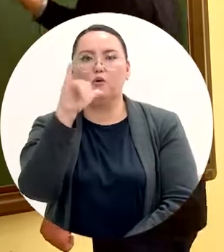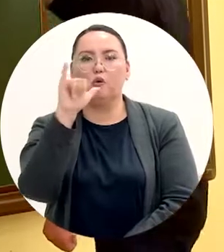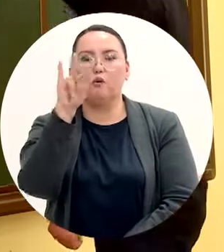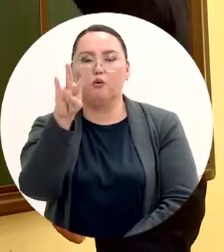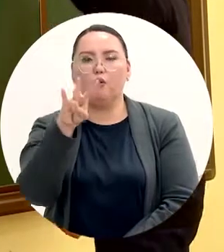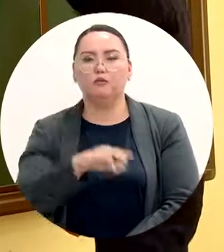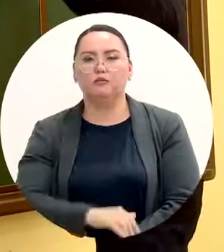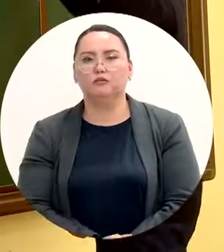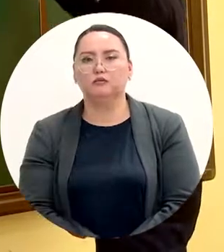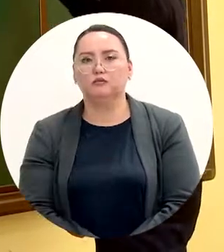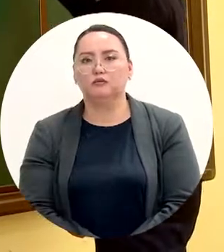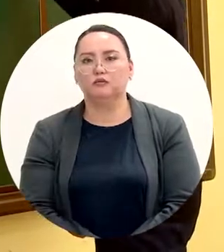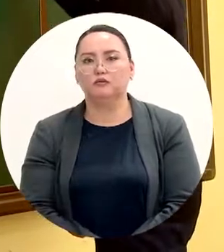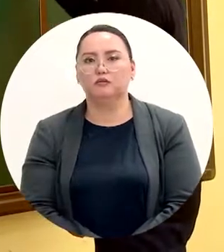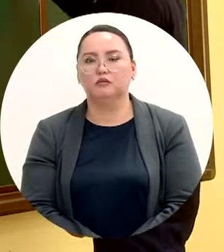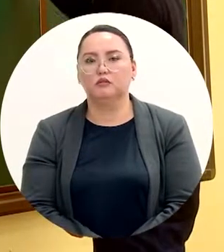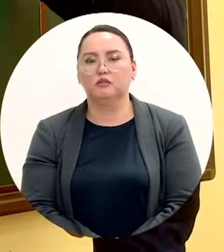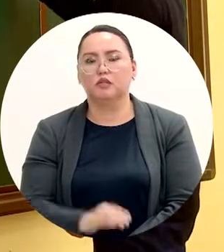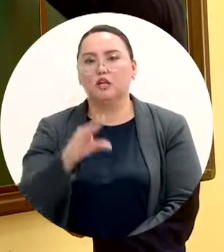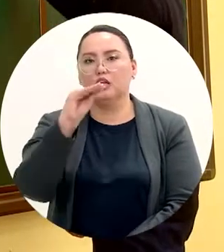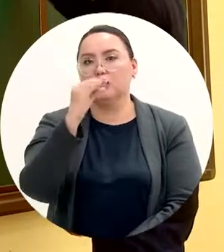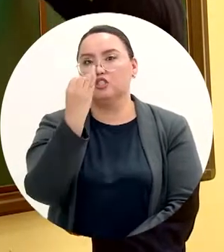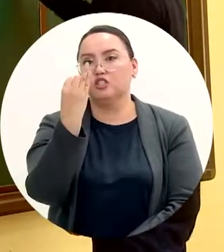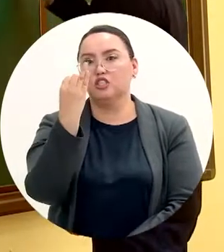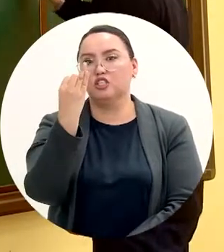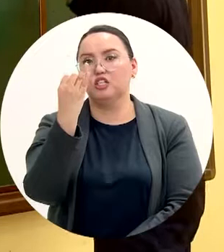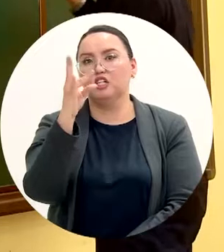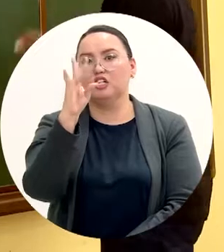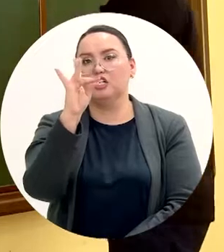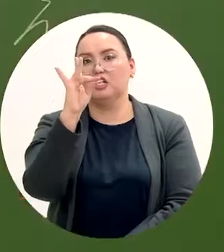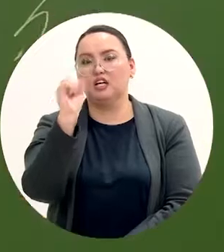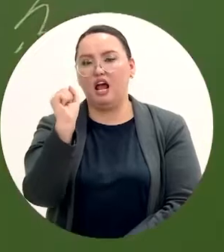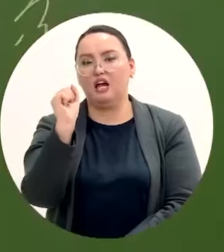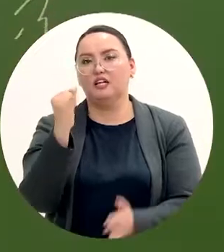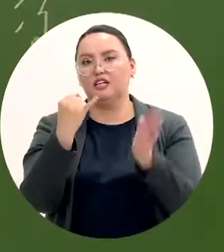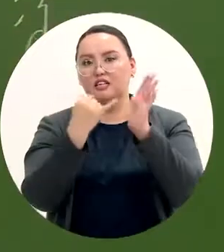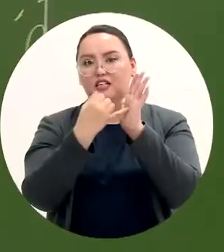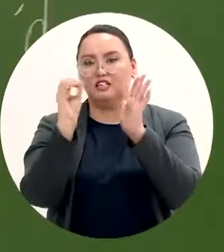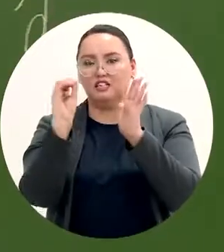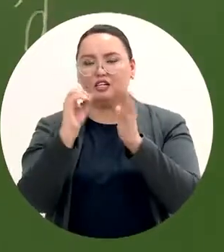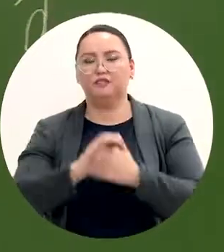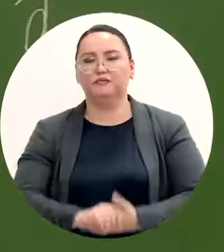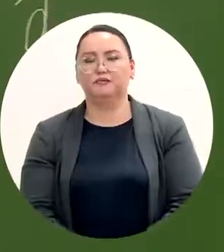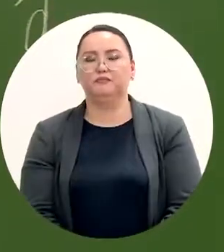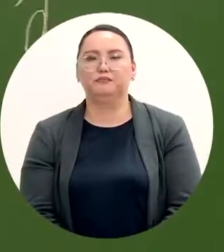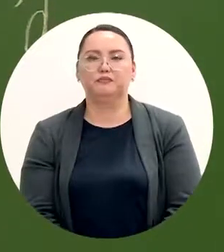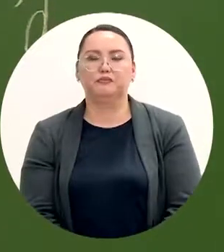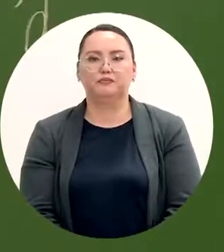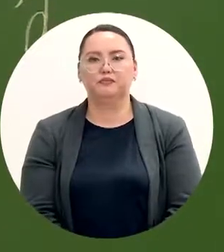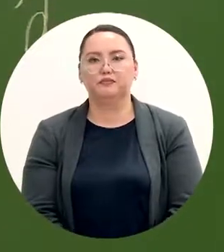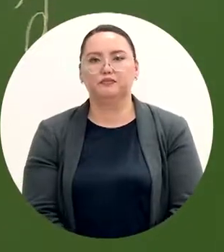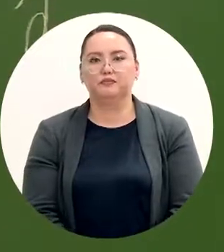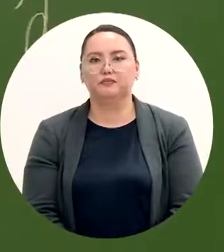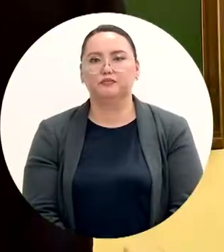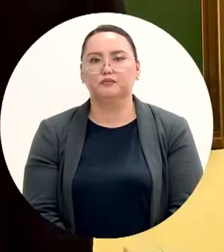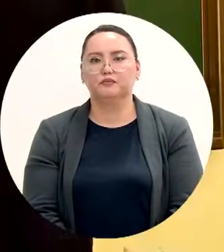шилуугун. Жар гэдэг тоог чира гэж. За хүүхдүүдээ багшны эдгээр үгсийг ийхүү монгол